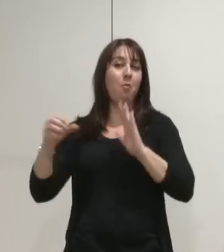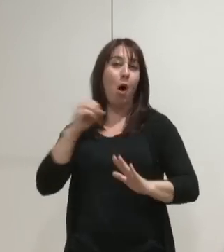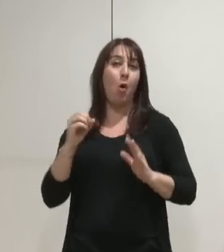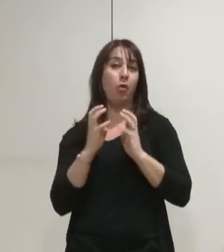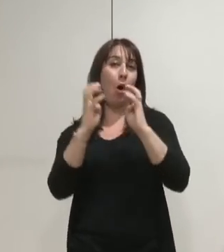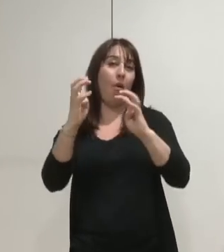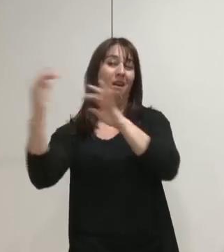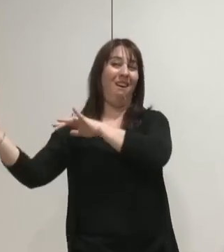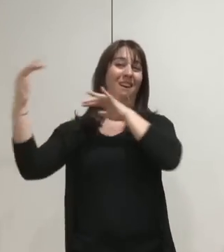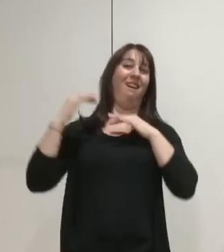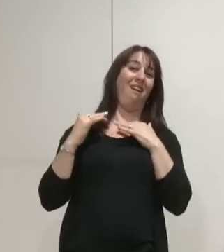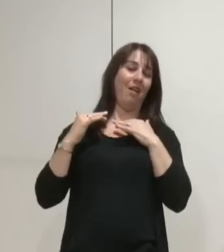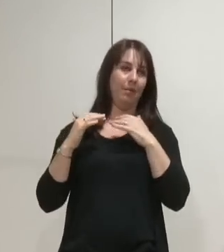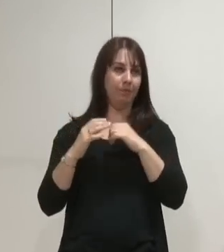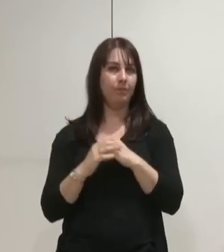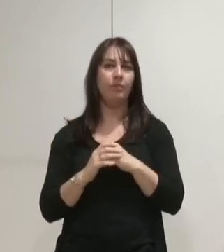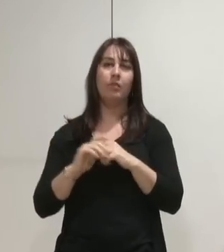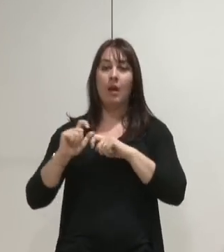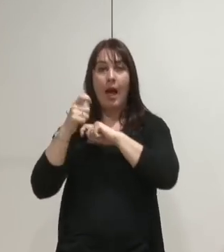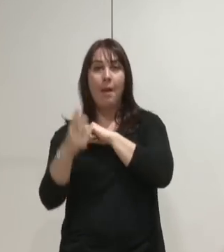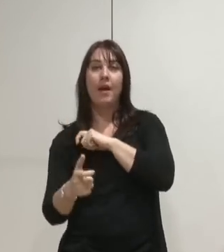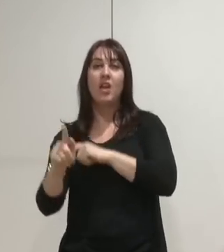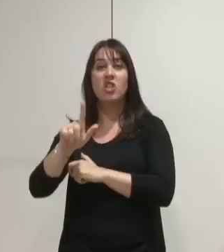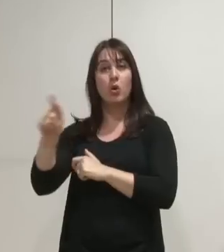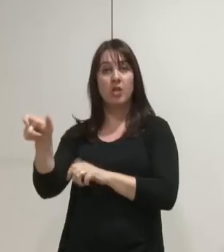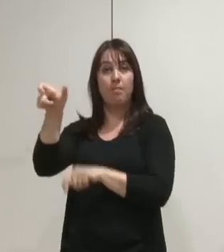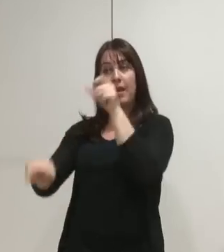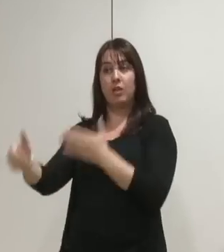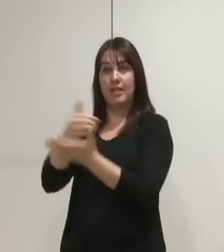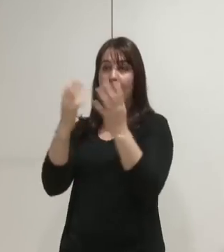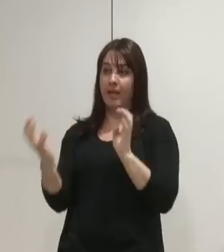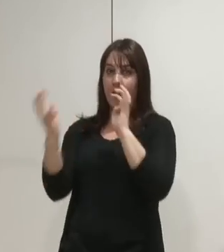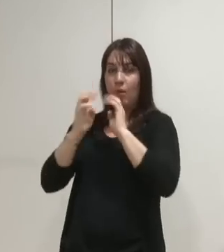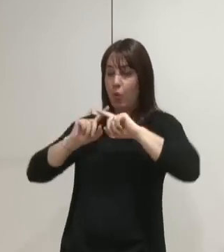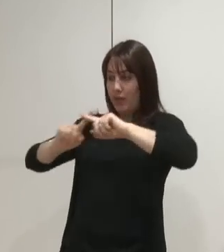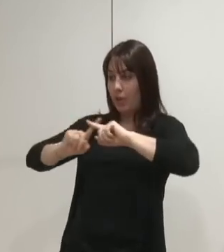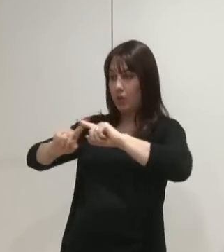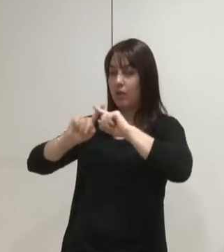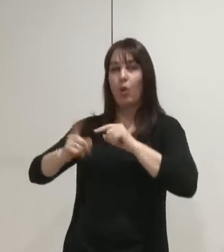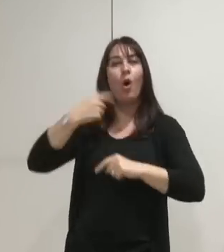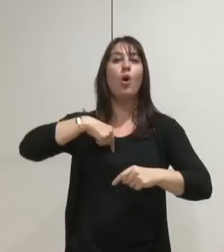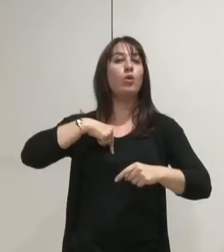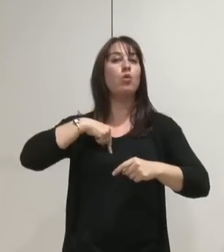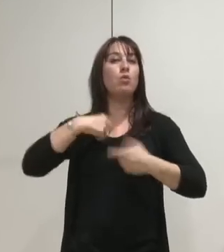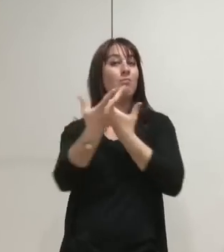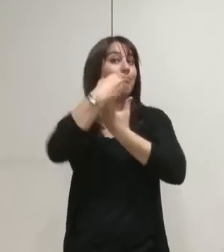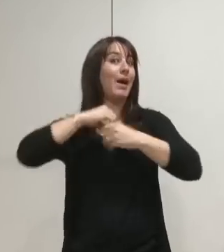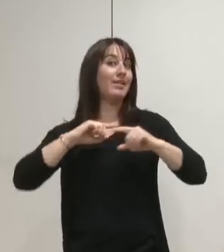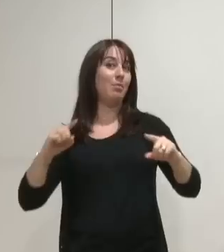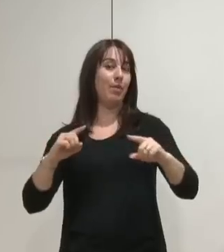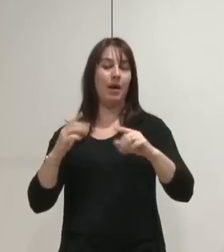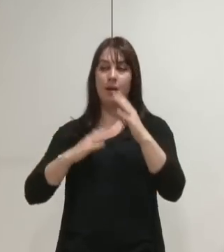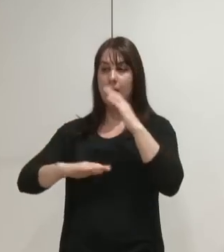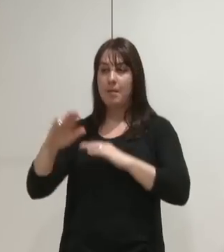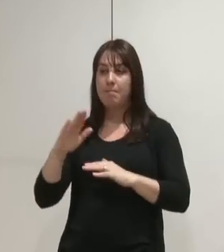la phase de négociation qui a suivi avec les salariés de GEG nous n'y avons pas participé mais à la lecture du tracte qui a